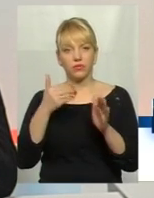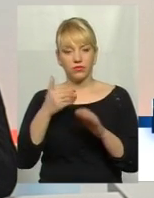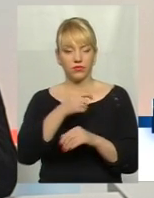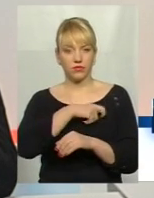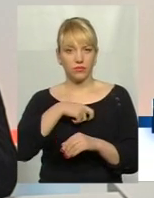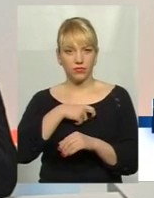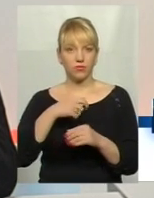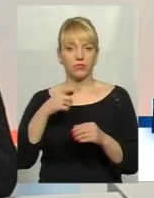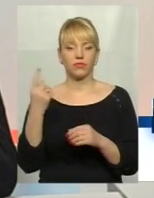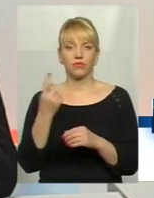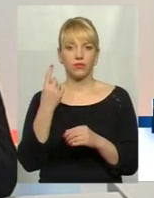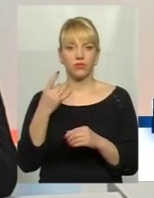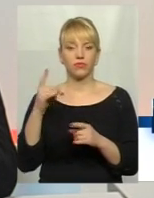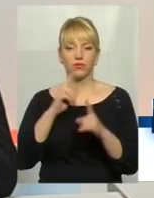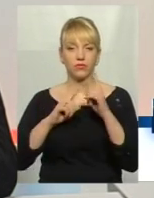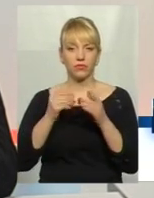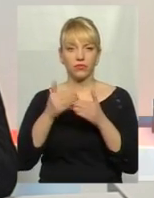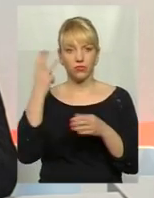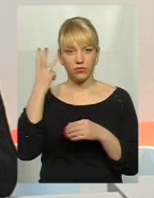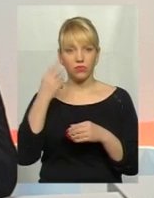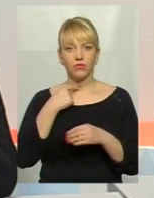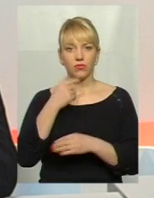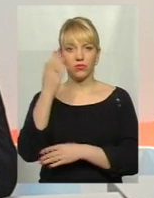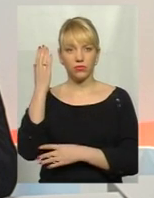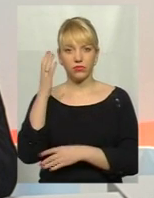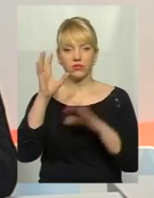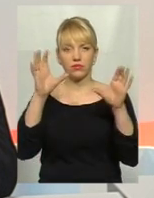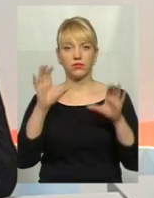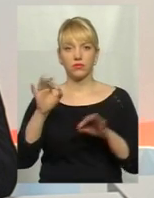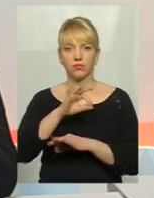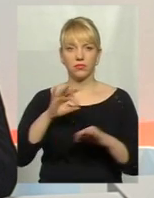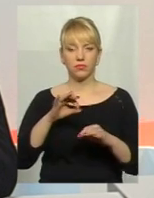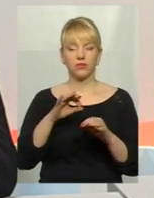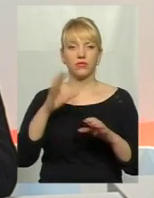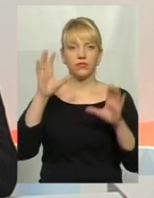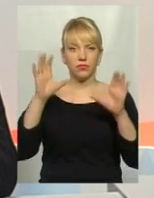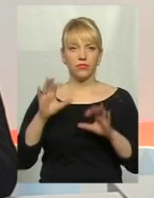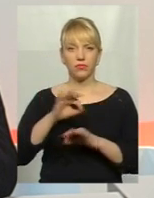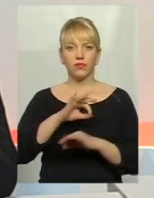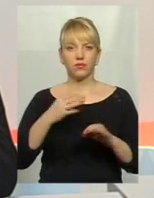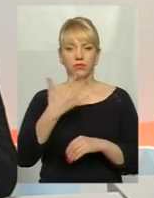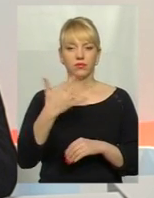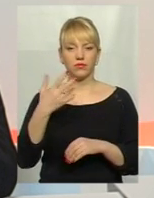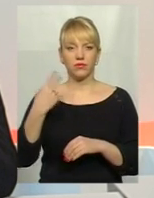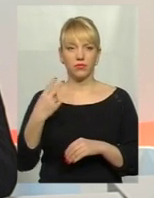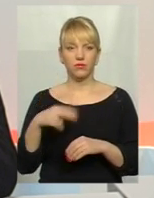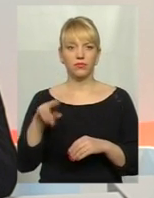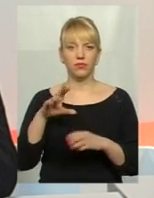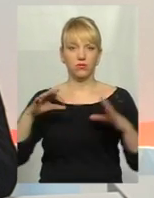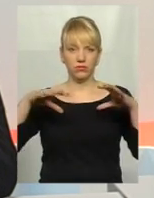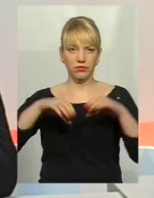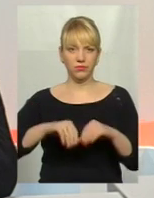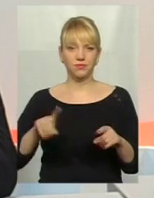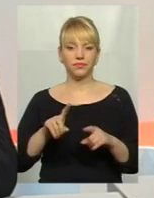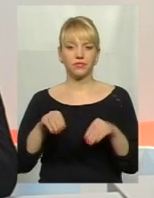Хмельниччини проголосувати за відповідні законопроекти, особливо законопроект 5520, який так і називається, про дооб'єднання, який